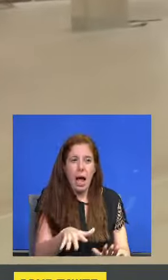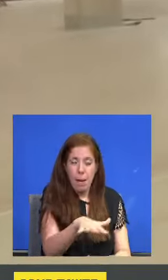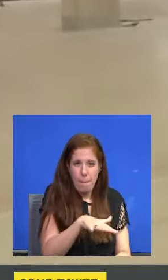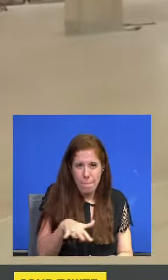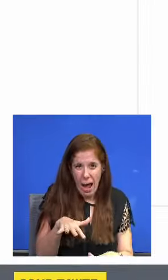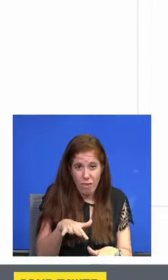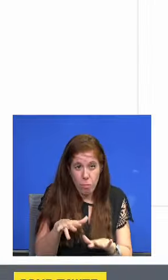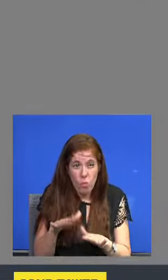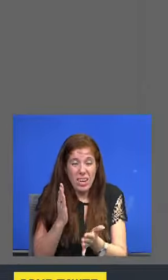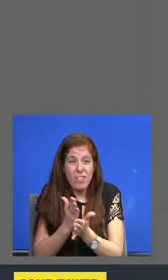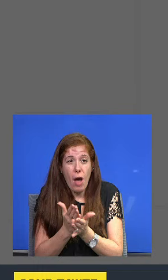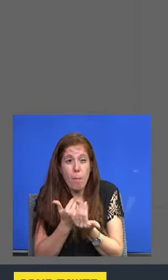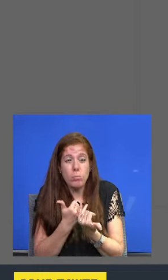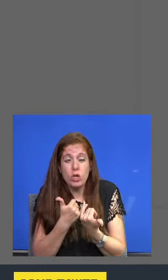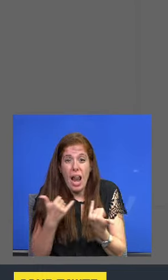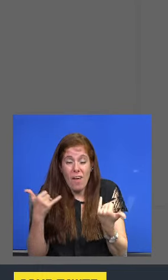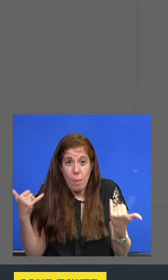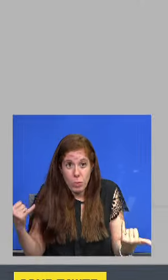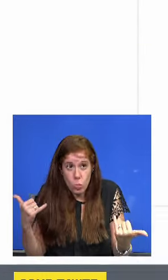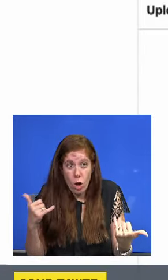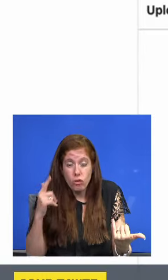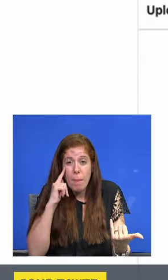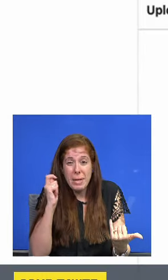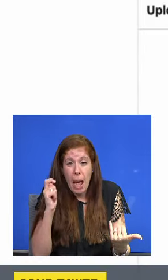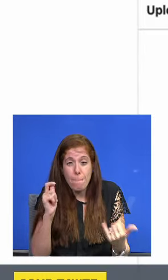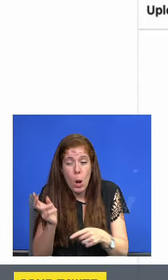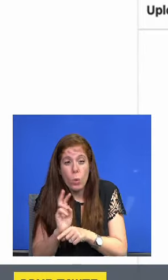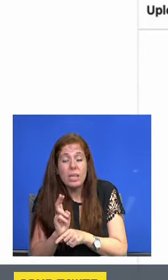כבר בשלב הפיתוח של כלי הבינה המלאכותית, מישהו